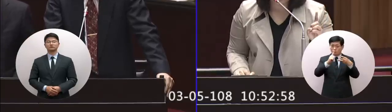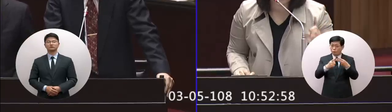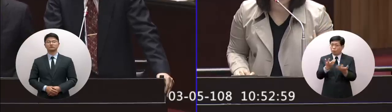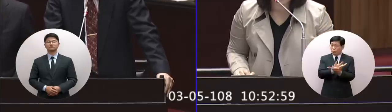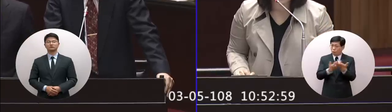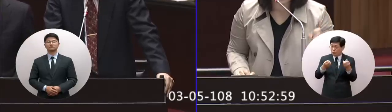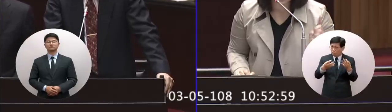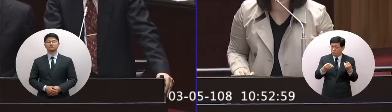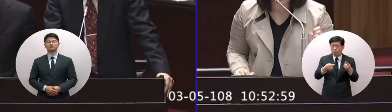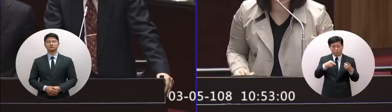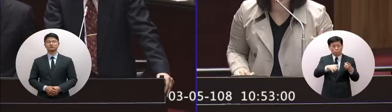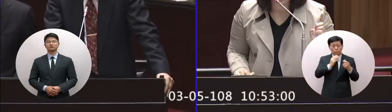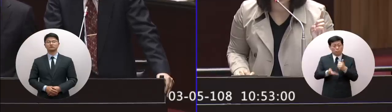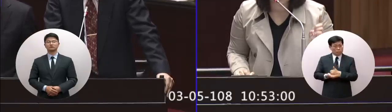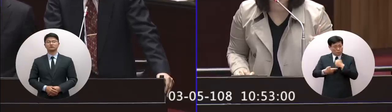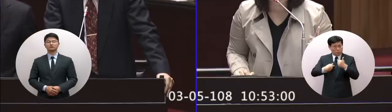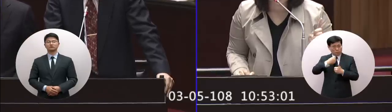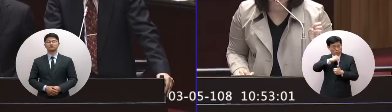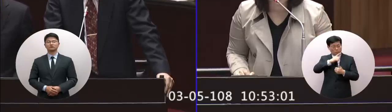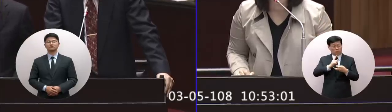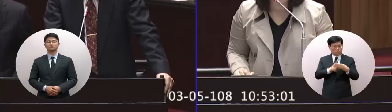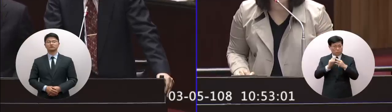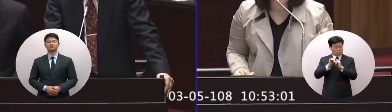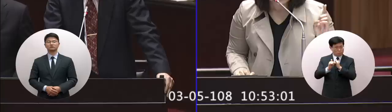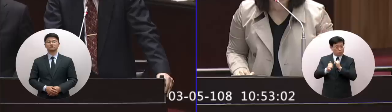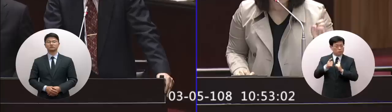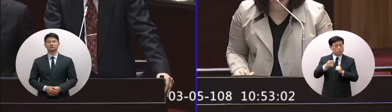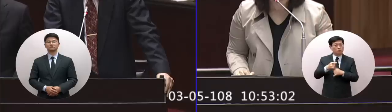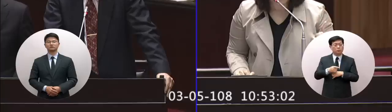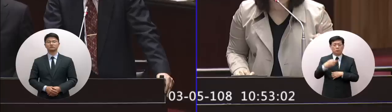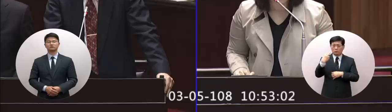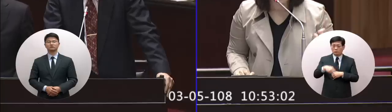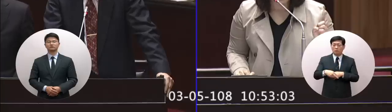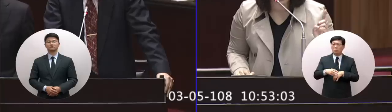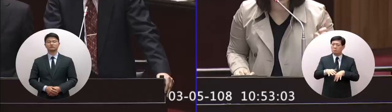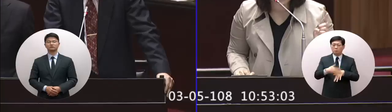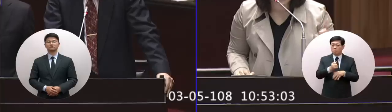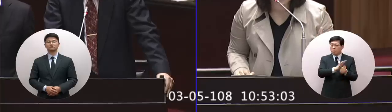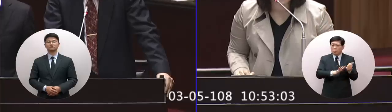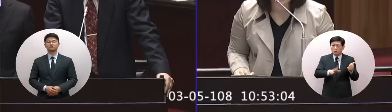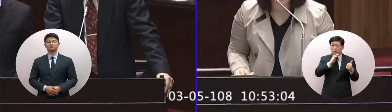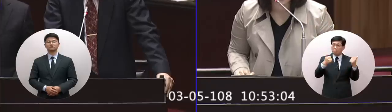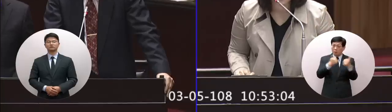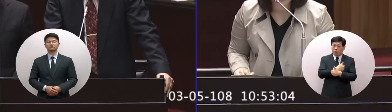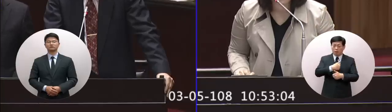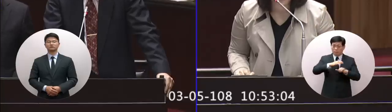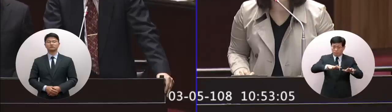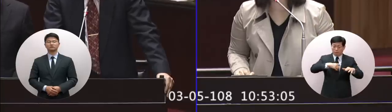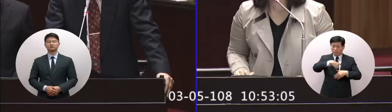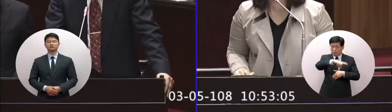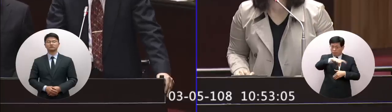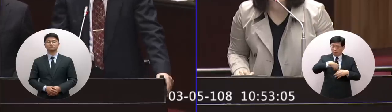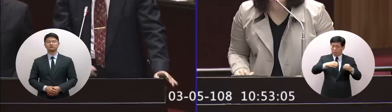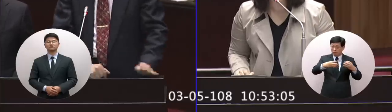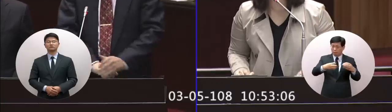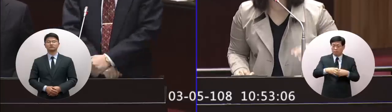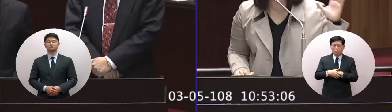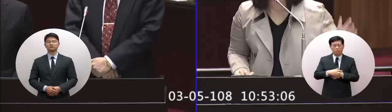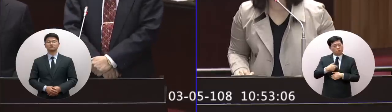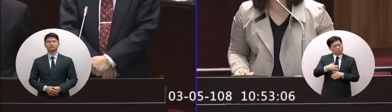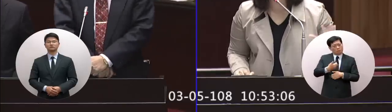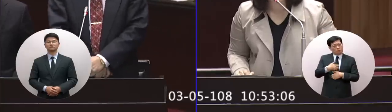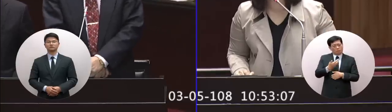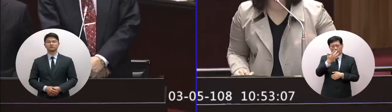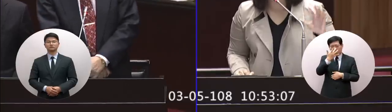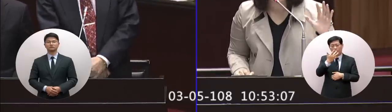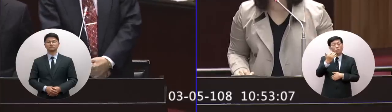个民主协商呢是尊重台湾主流民意的一个体现，也不影响也不取代两岸的协商谈判。所以我不懂，